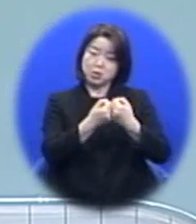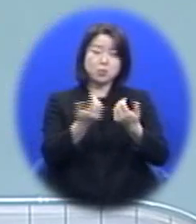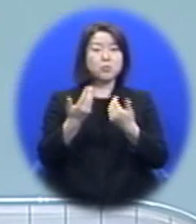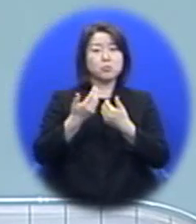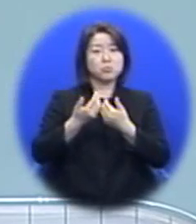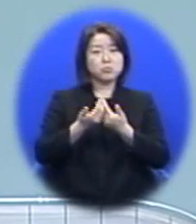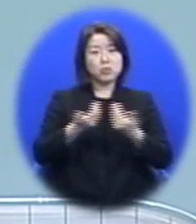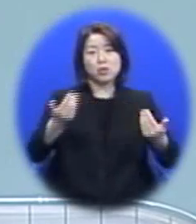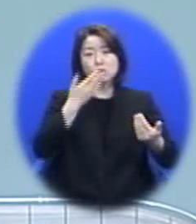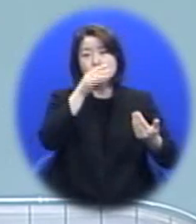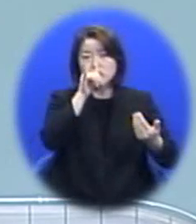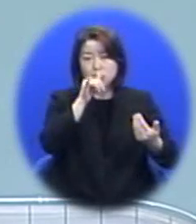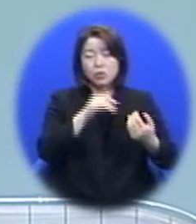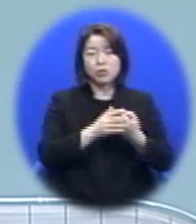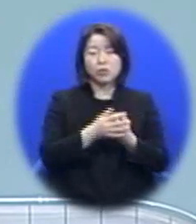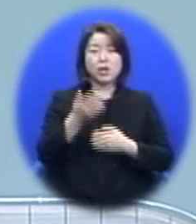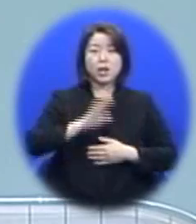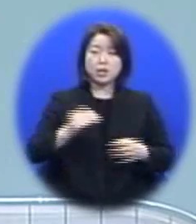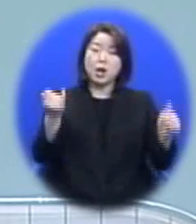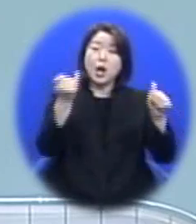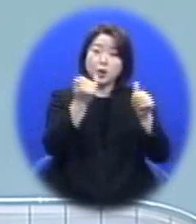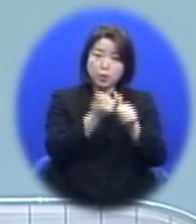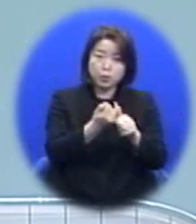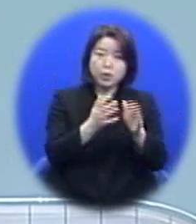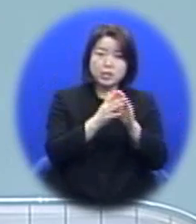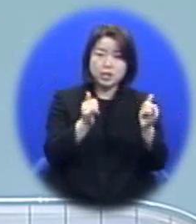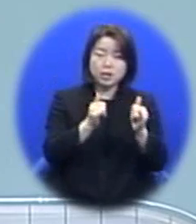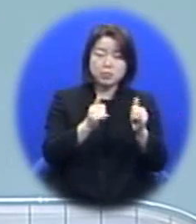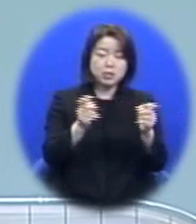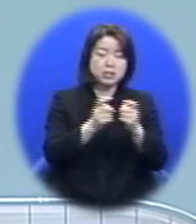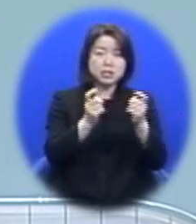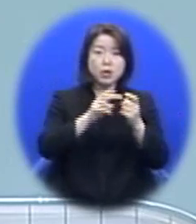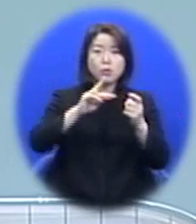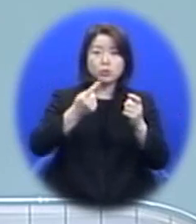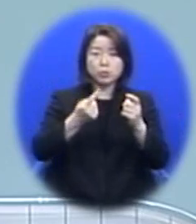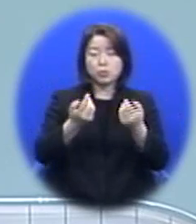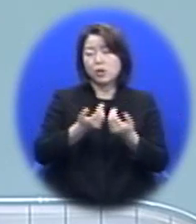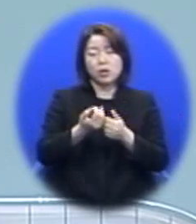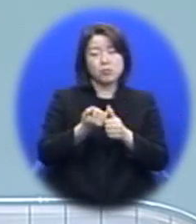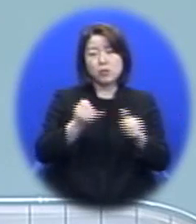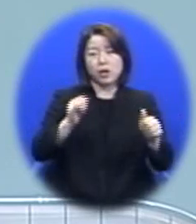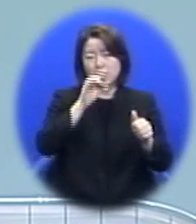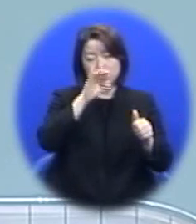싸우면. 근데 결혼한 사람은 싸워도 헤어질 수가 없어요. 한 몸이 되었으니까.